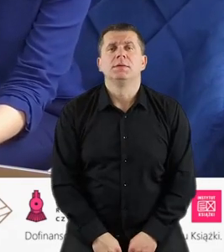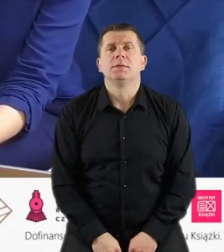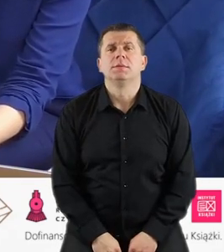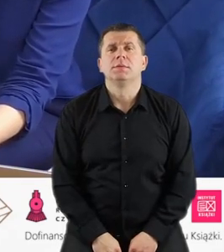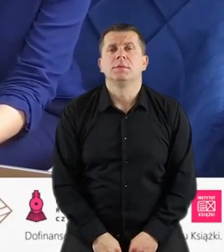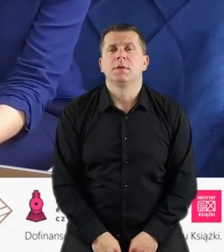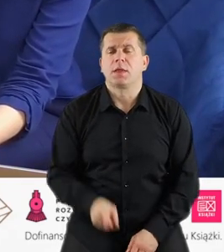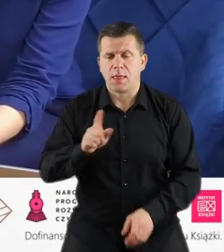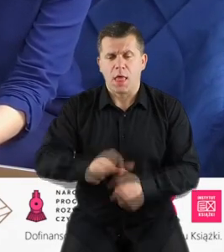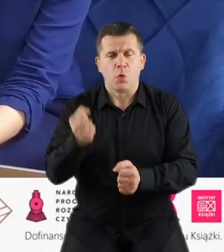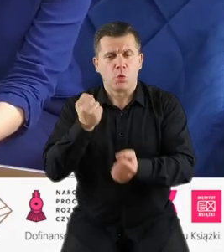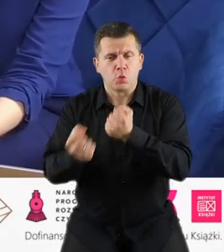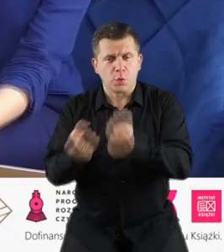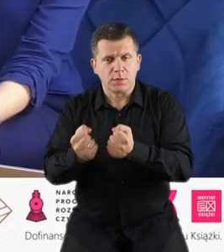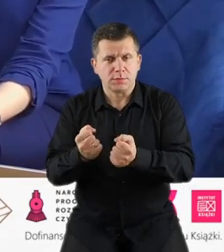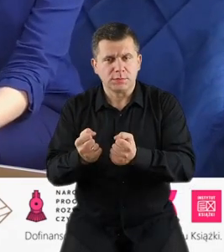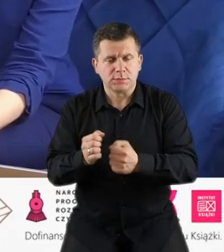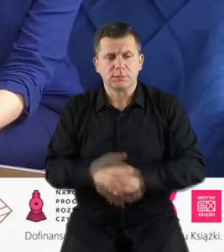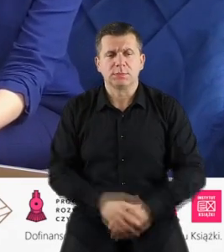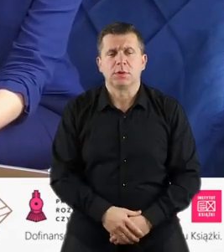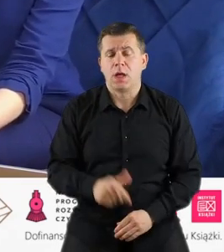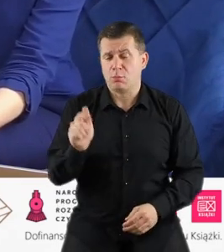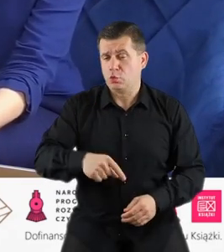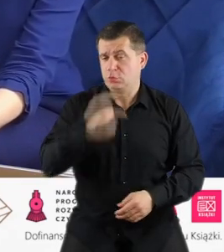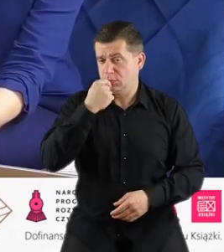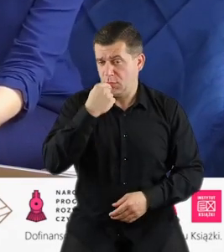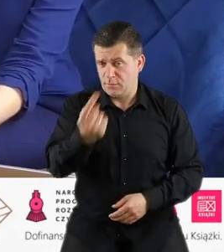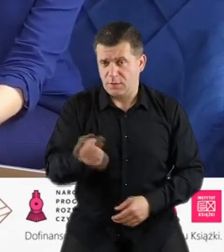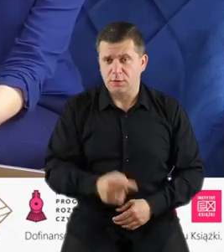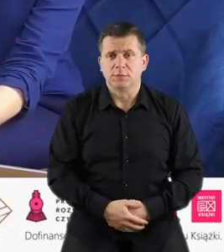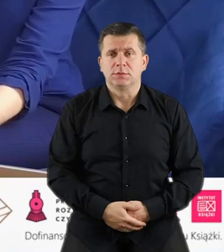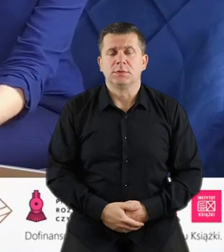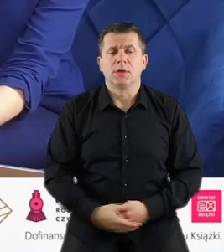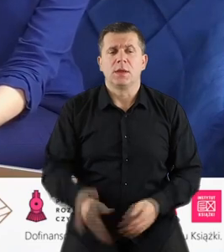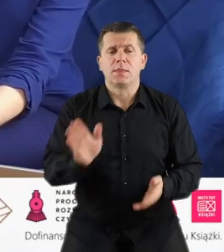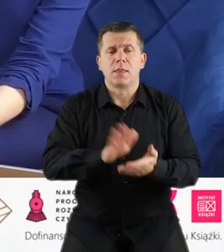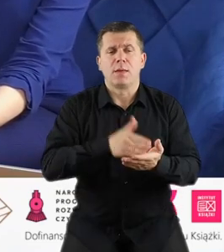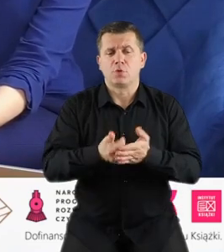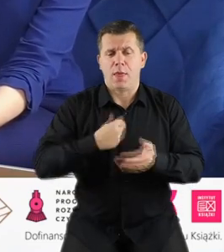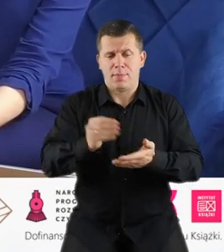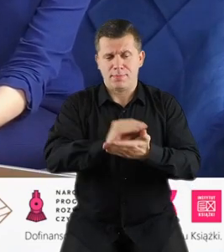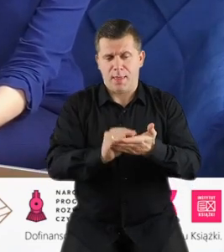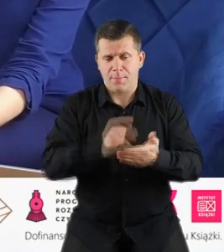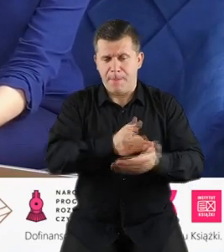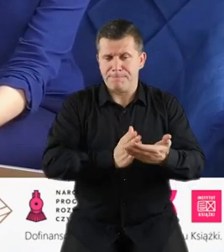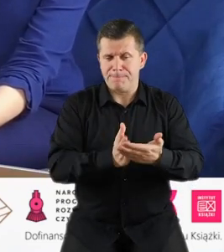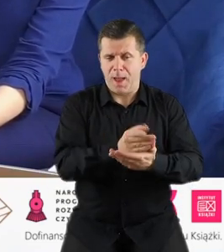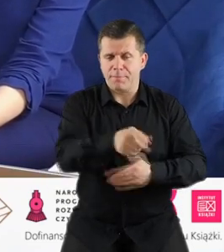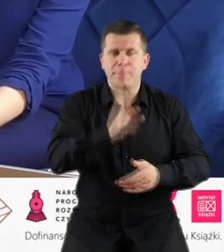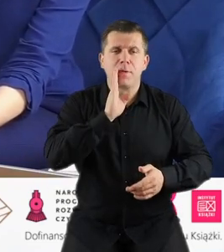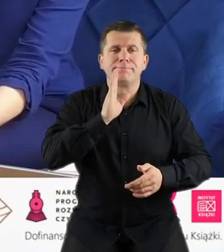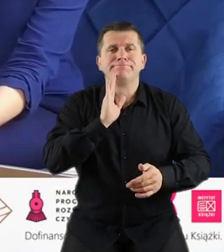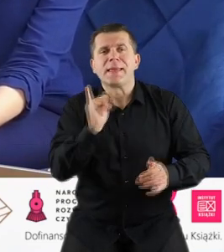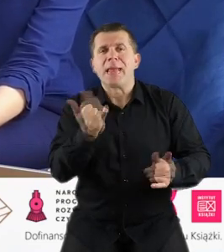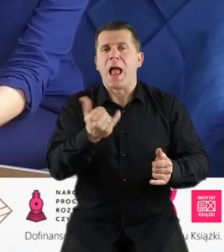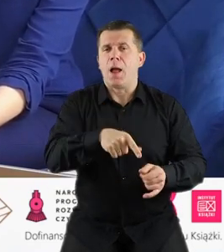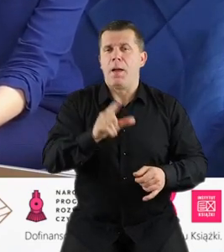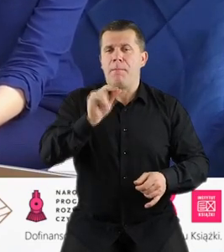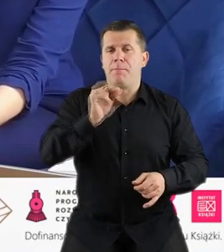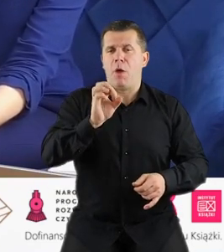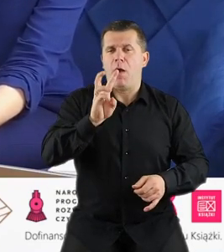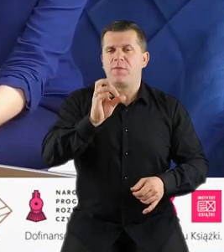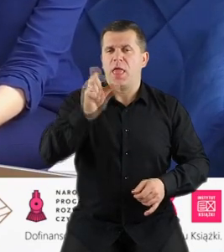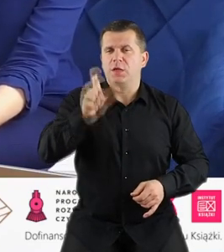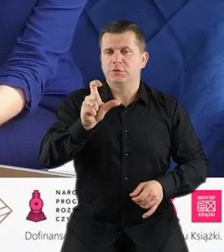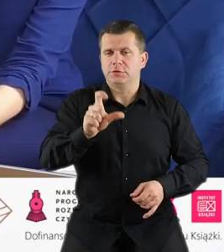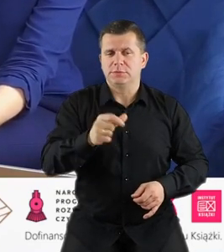Powieść mi się wydaje trudniejsza, ale z tą nobilitacją to muszę tutaj powiedzieć, że gdybym napisała mapę jako powieść, gdyby to był